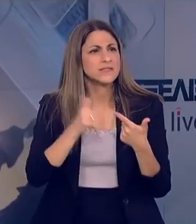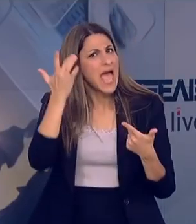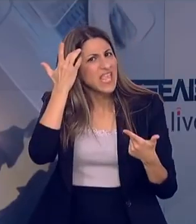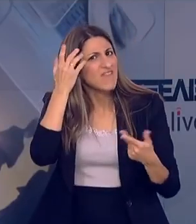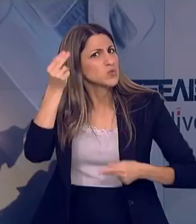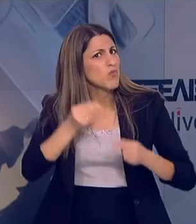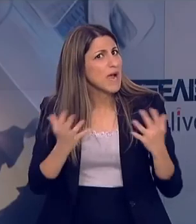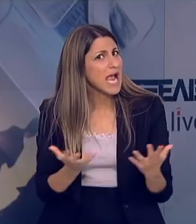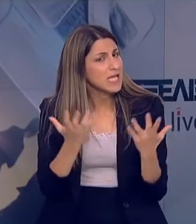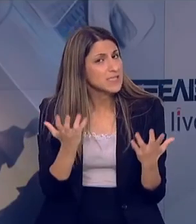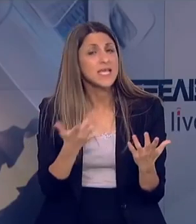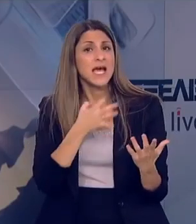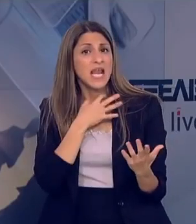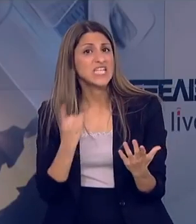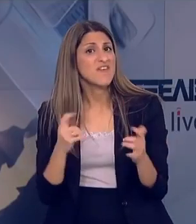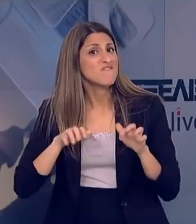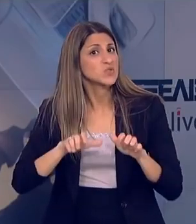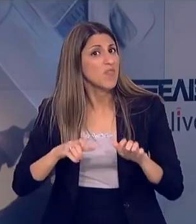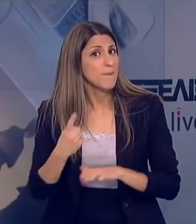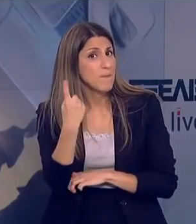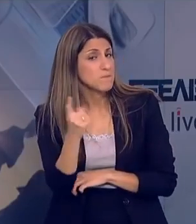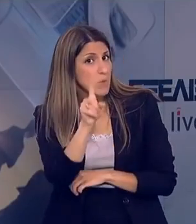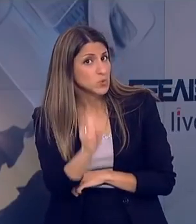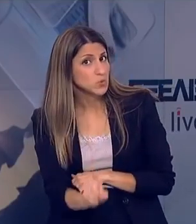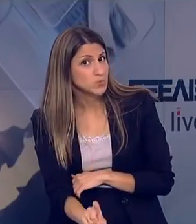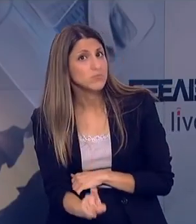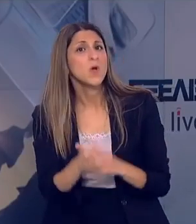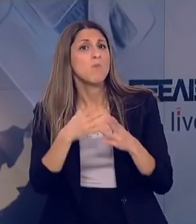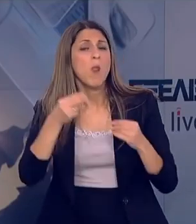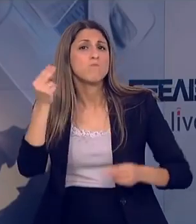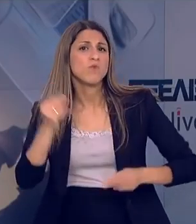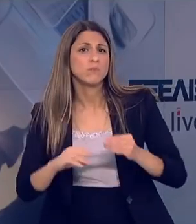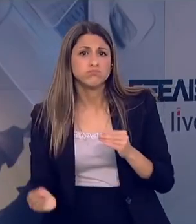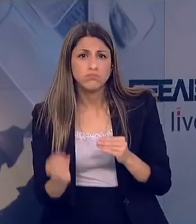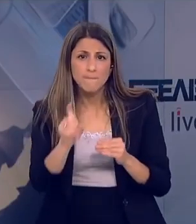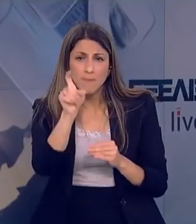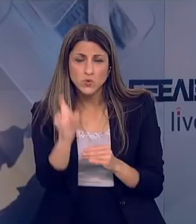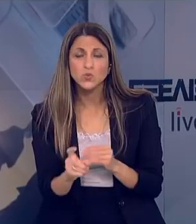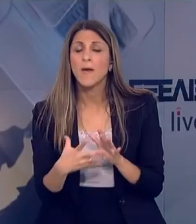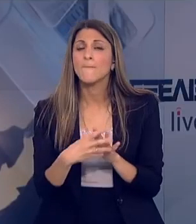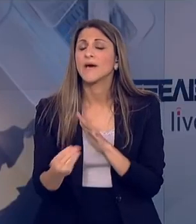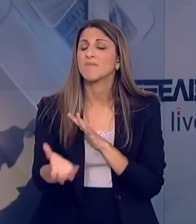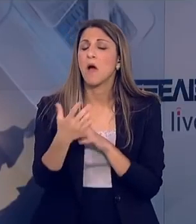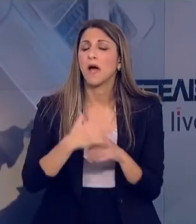απαιτούν φυσιοθεραπεία, προβλήματα σε άλλα συστήματα του οργανισμού, παραδείγματος χάρη για την